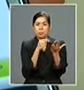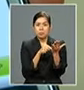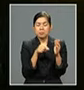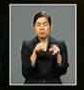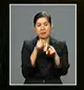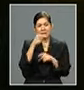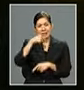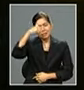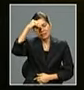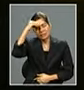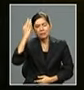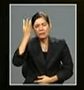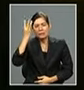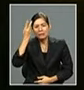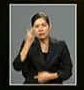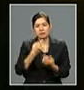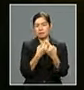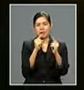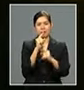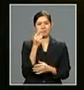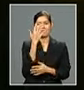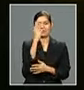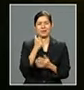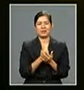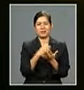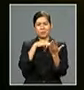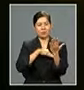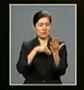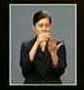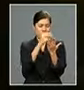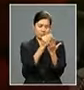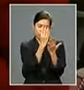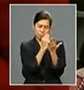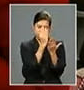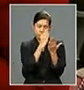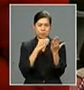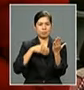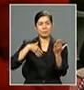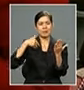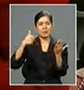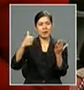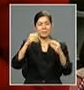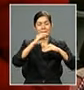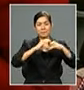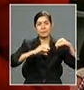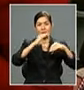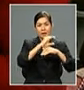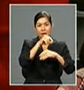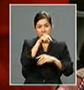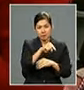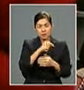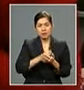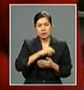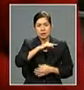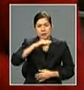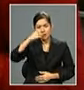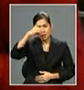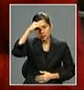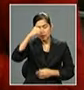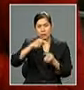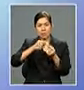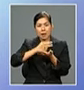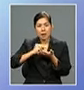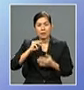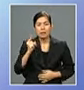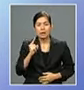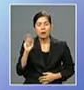ครียดเหมือนแบบสมัยก่อนๆแล้วเนี่ยค่ะ ซึ่งโครงการนี้ก็ไม่ใช่แค่นักศึกษานะคะครูผู้สอนที่สนใจก็สามารถเ